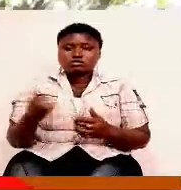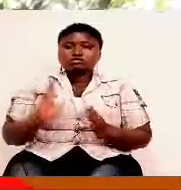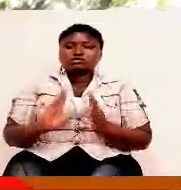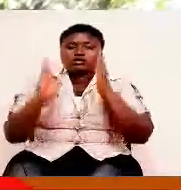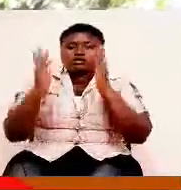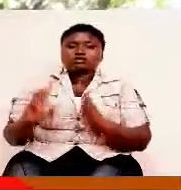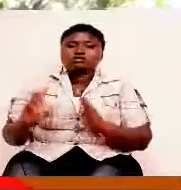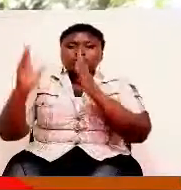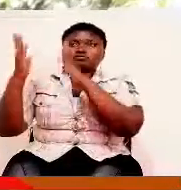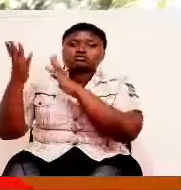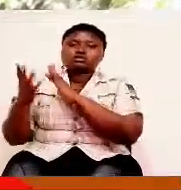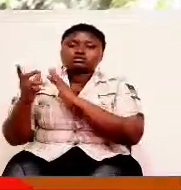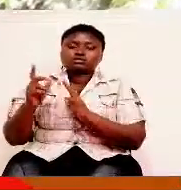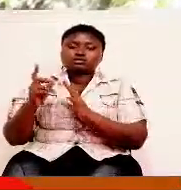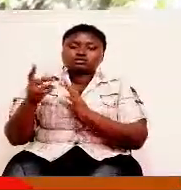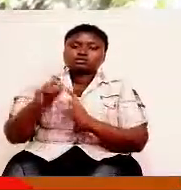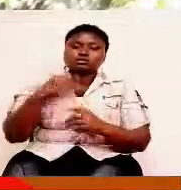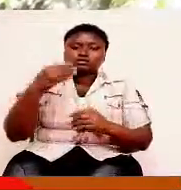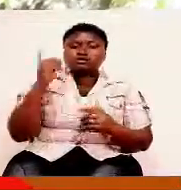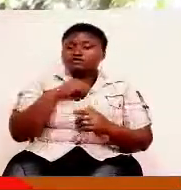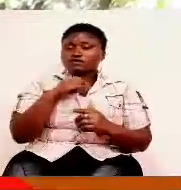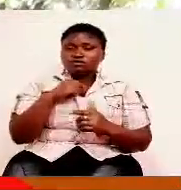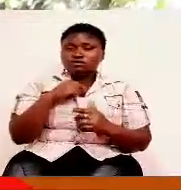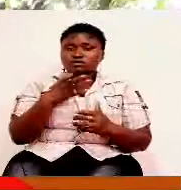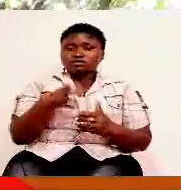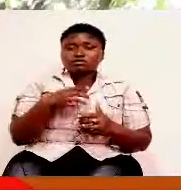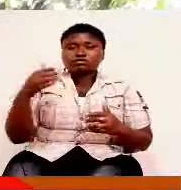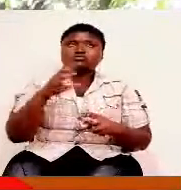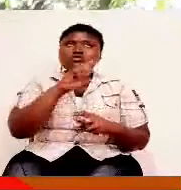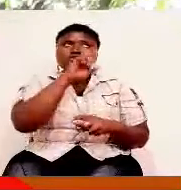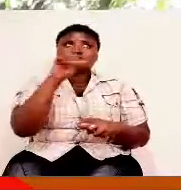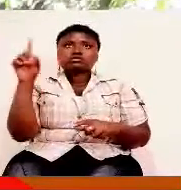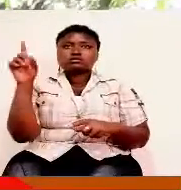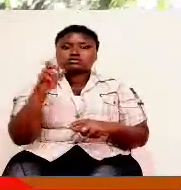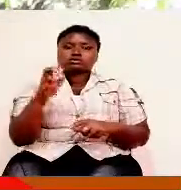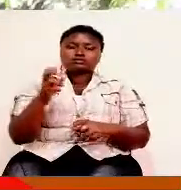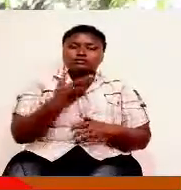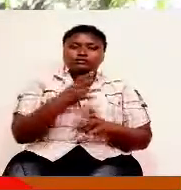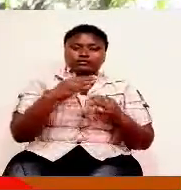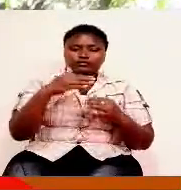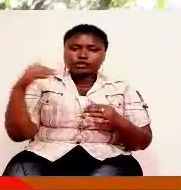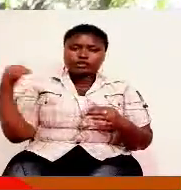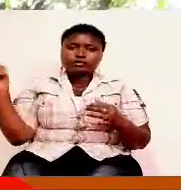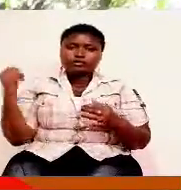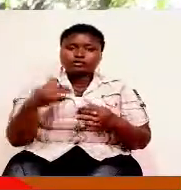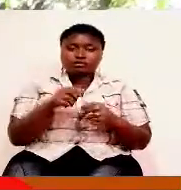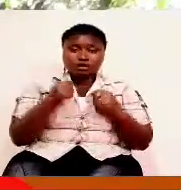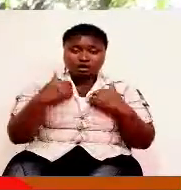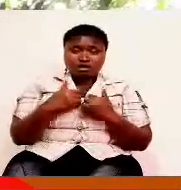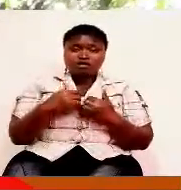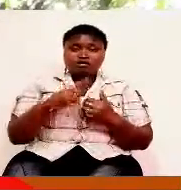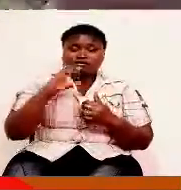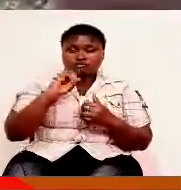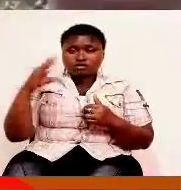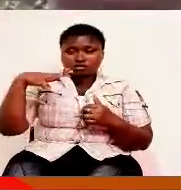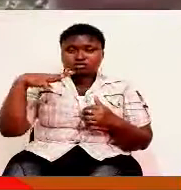twarĩ atĩ cikĩrĩkia gwĩkĩrwo ũguo no kĩrori tũkuona gĩũke gĩkĩ twĩkĩrĩre waya na tũtambĩrio thitima no gũtigana gũtuĩka